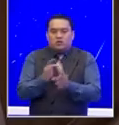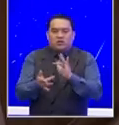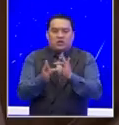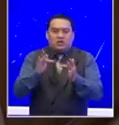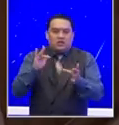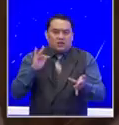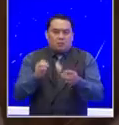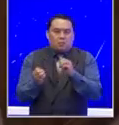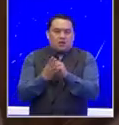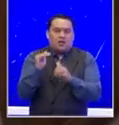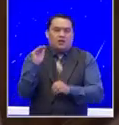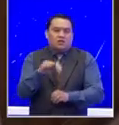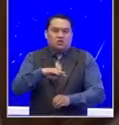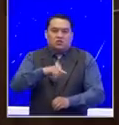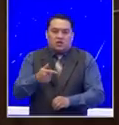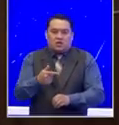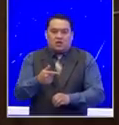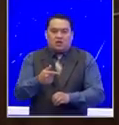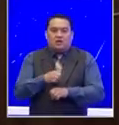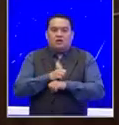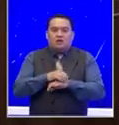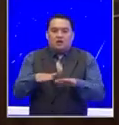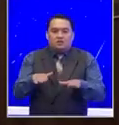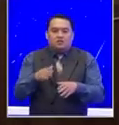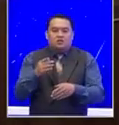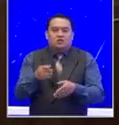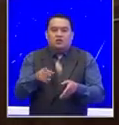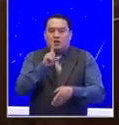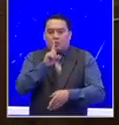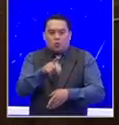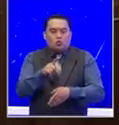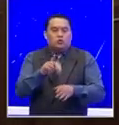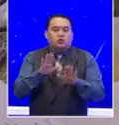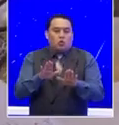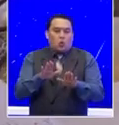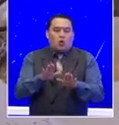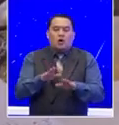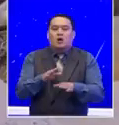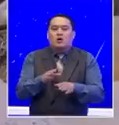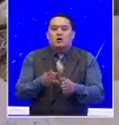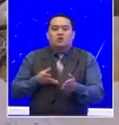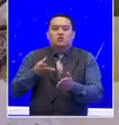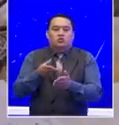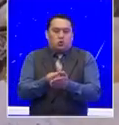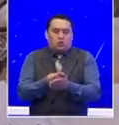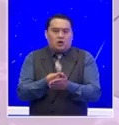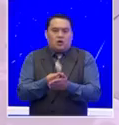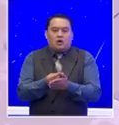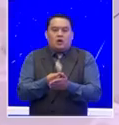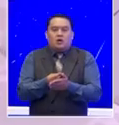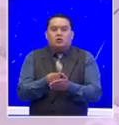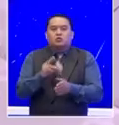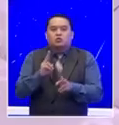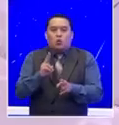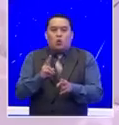поддержка в размере 15 тысяч тенге не распространяется. Перечисление средств осуществляется на лицевой счет абонента. Компенсации подлежит